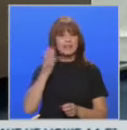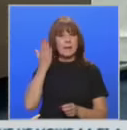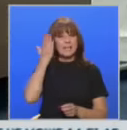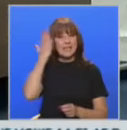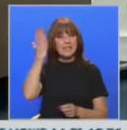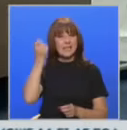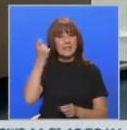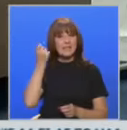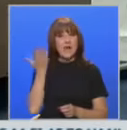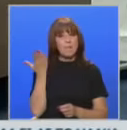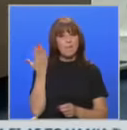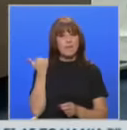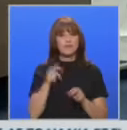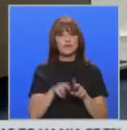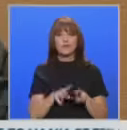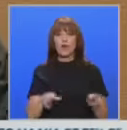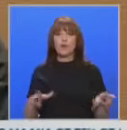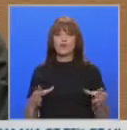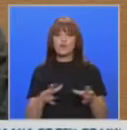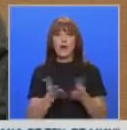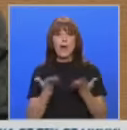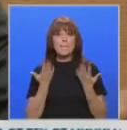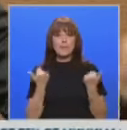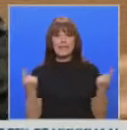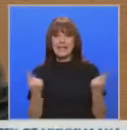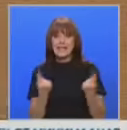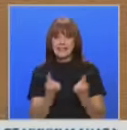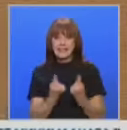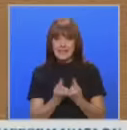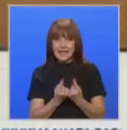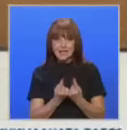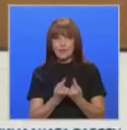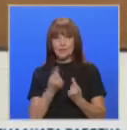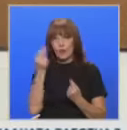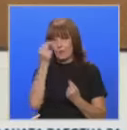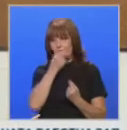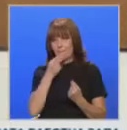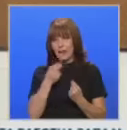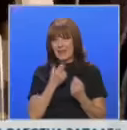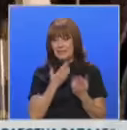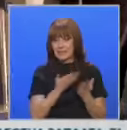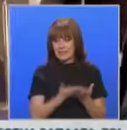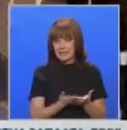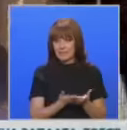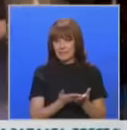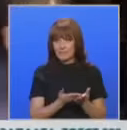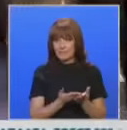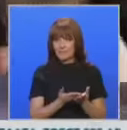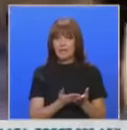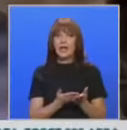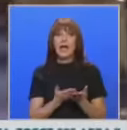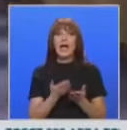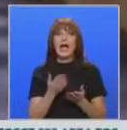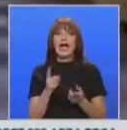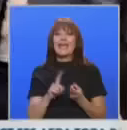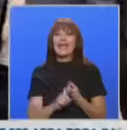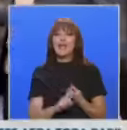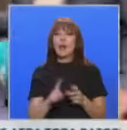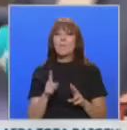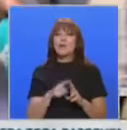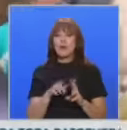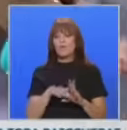министър-председател в предишното Народно събрание, преди срещата в манастира, за който... Съпредседателят на ППДБ Кирил